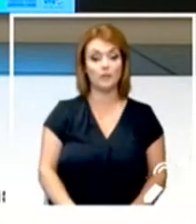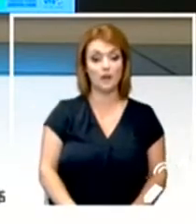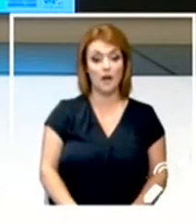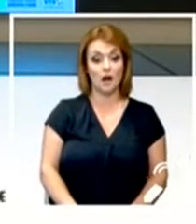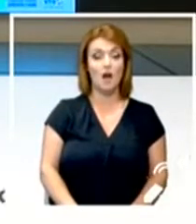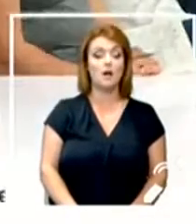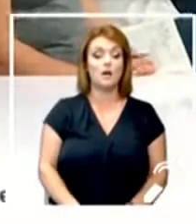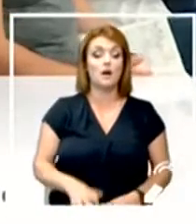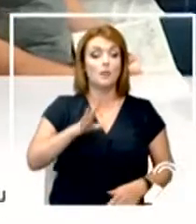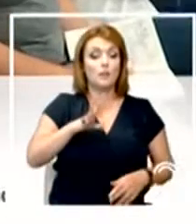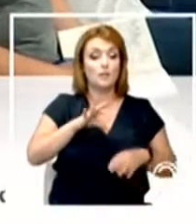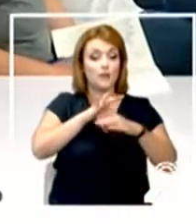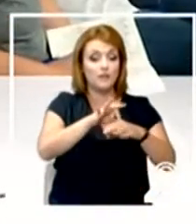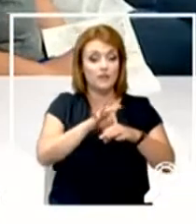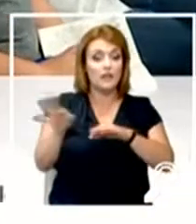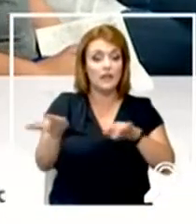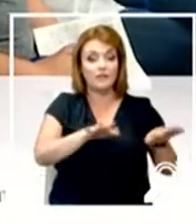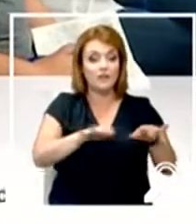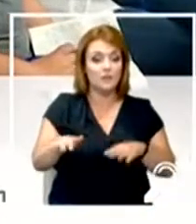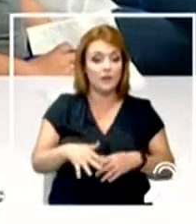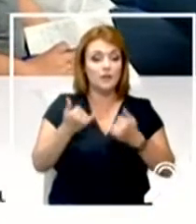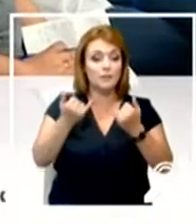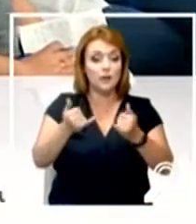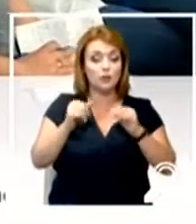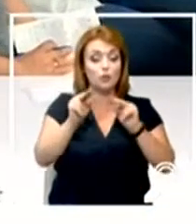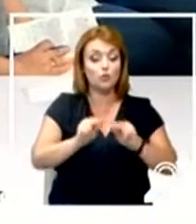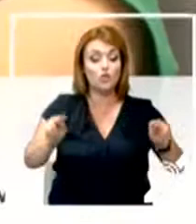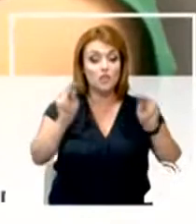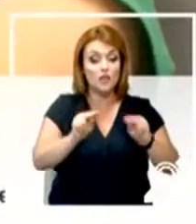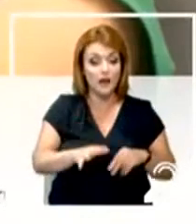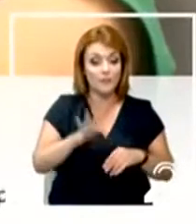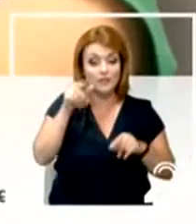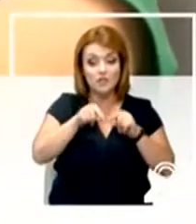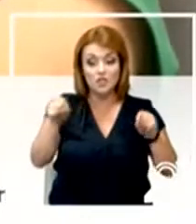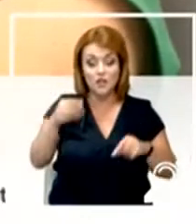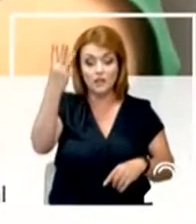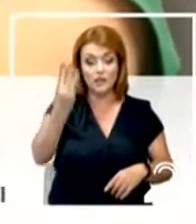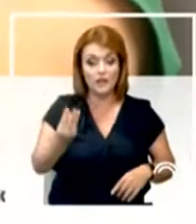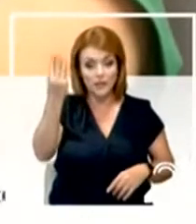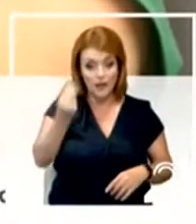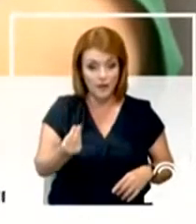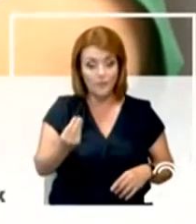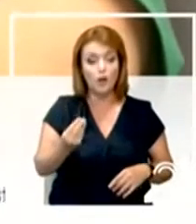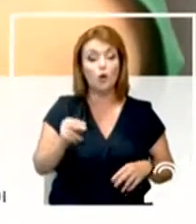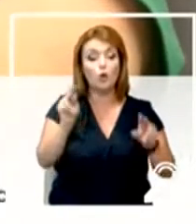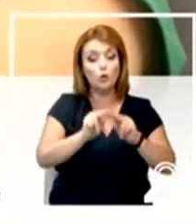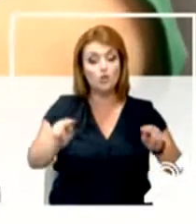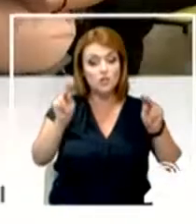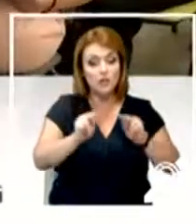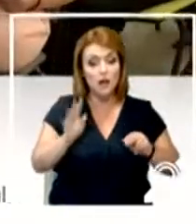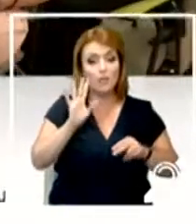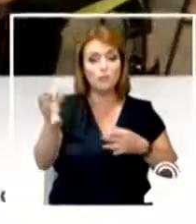Forumul Cadrelor Didactice din municipiul Chișinău a adunat zeci de profesori. Timp de 3 zile, dascălii vor discuta despre adaptarea